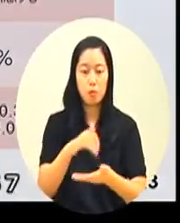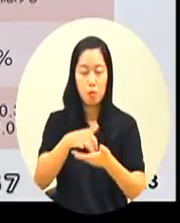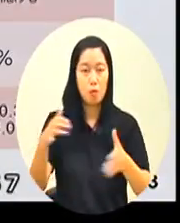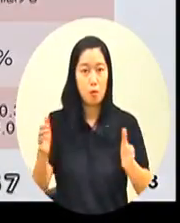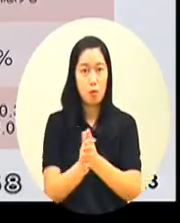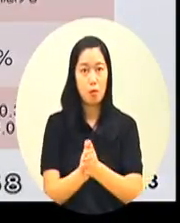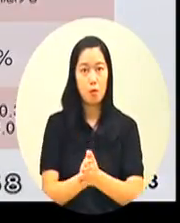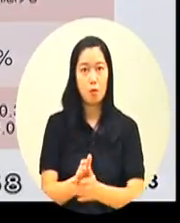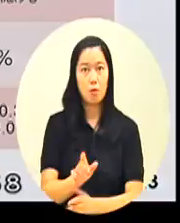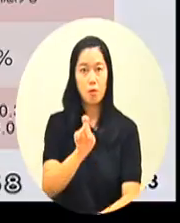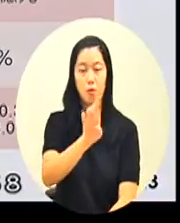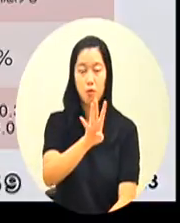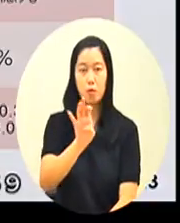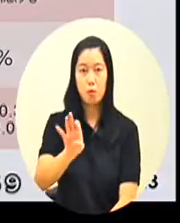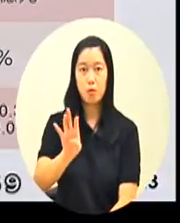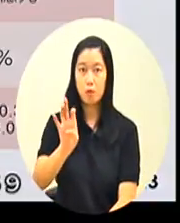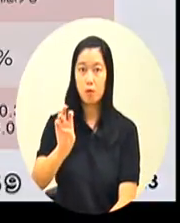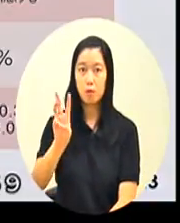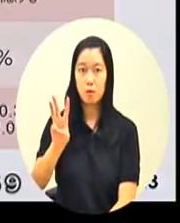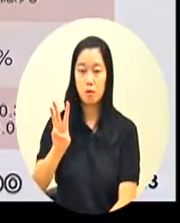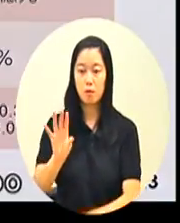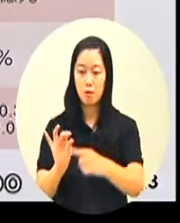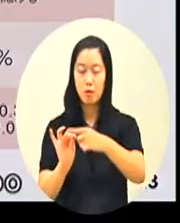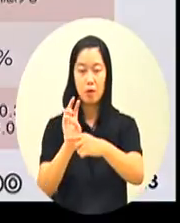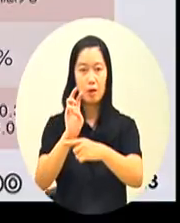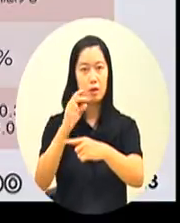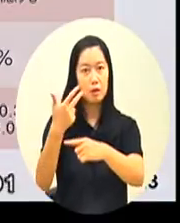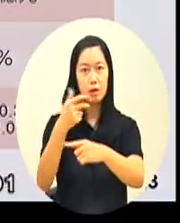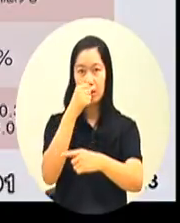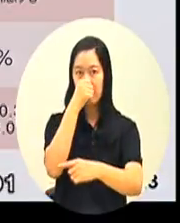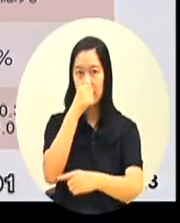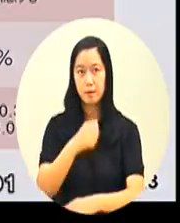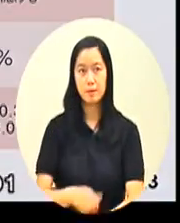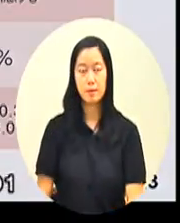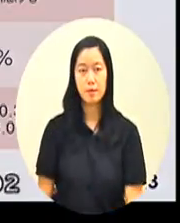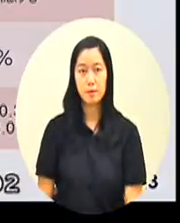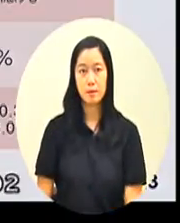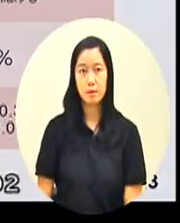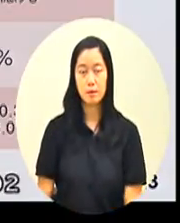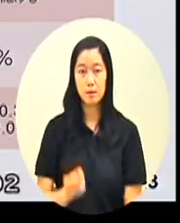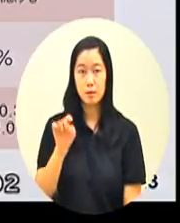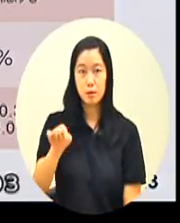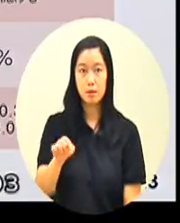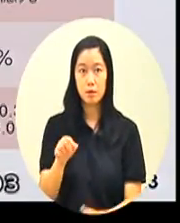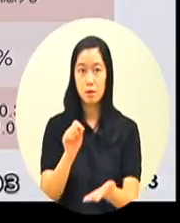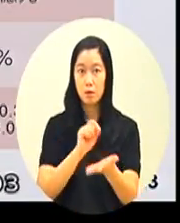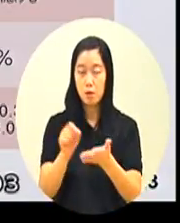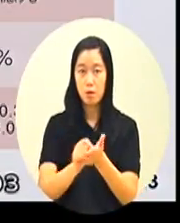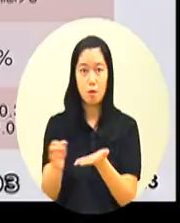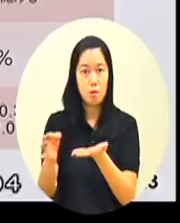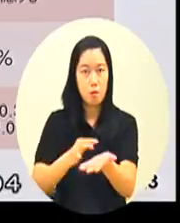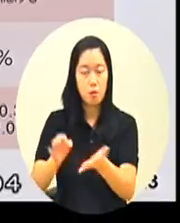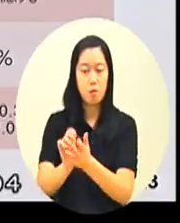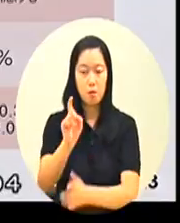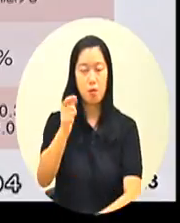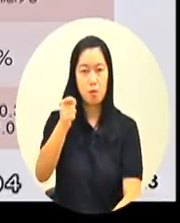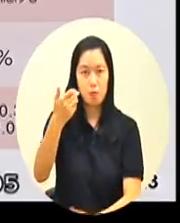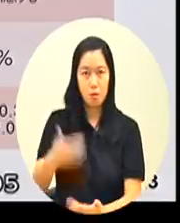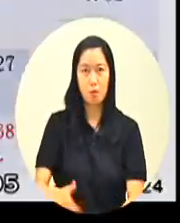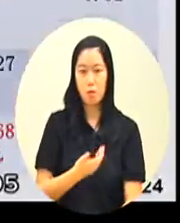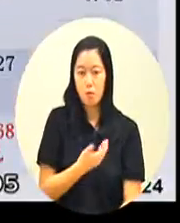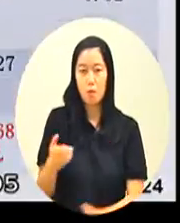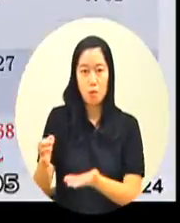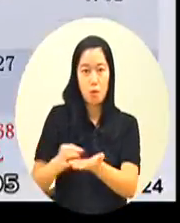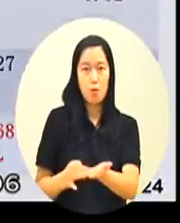的有14亿多，执行率只有37%。那属于标售的部分有10亿多，属于让售的部分有